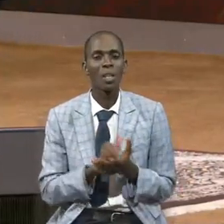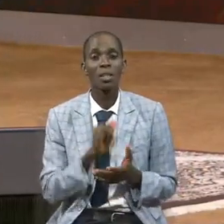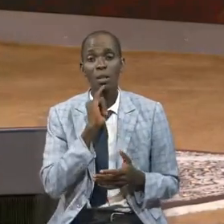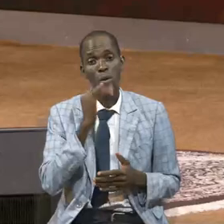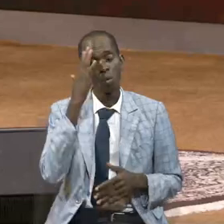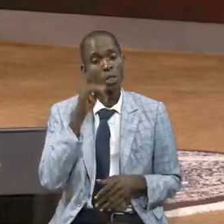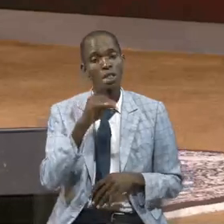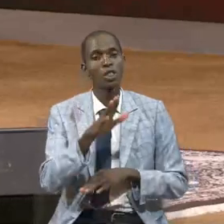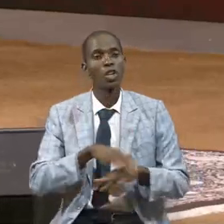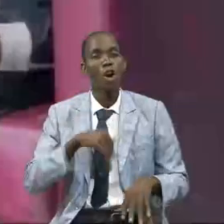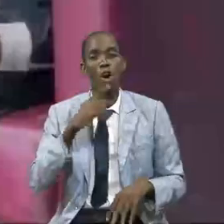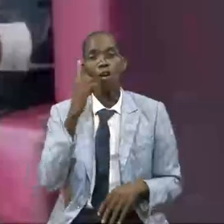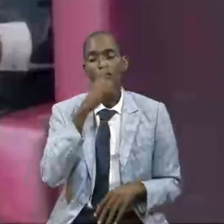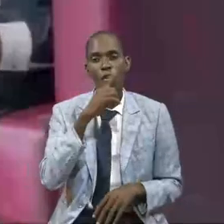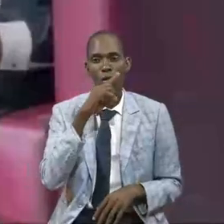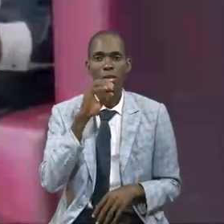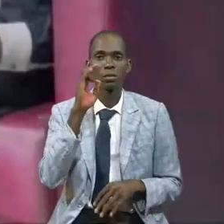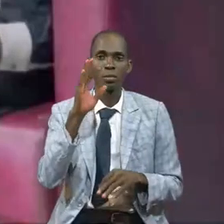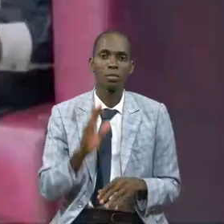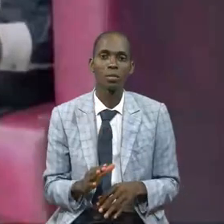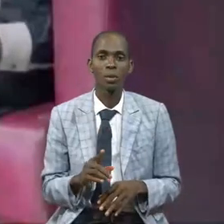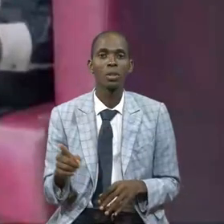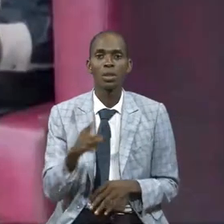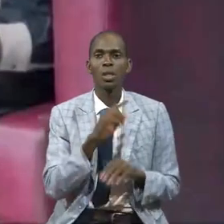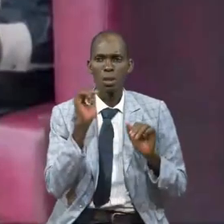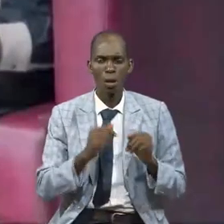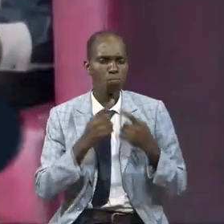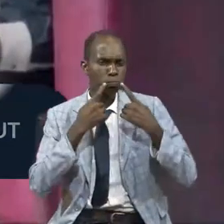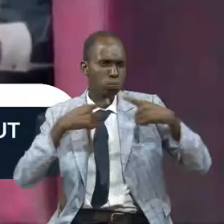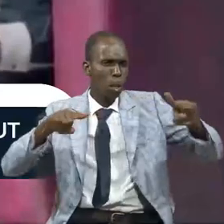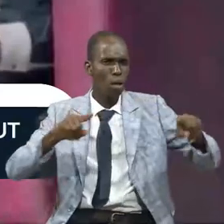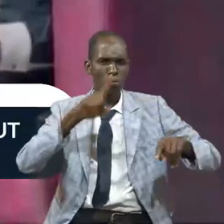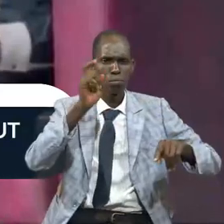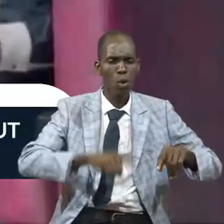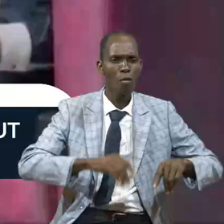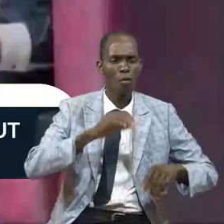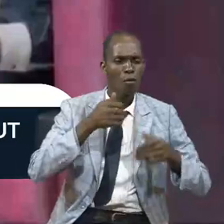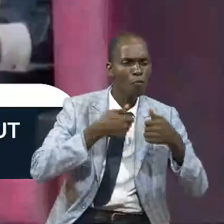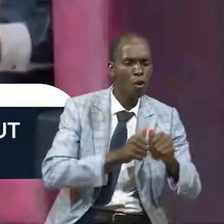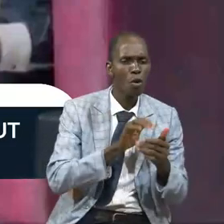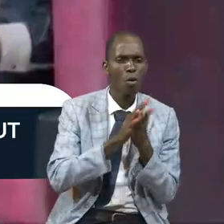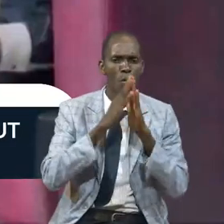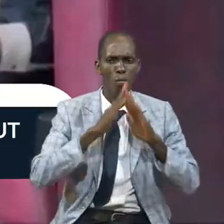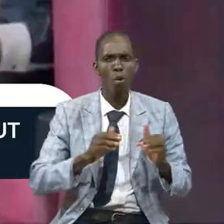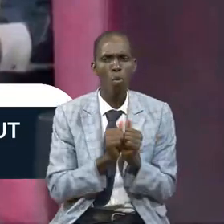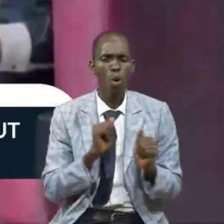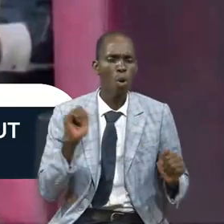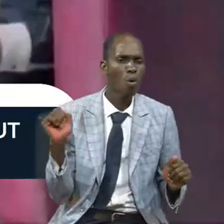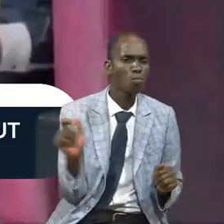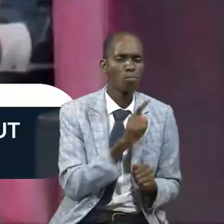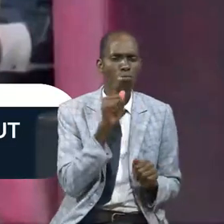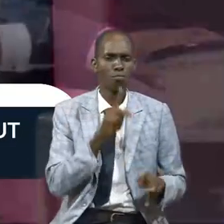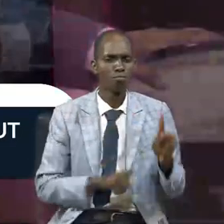C'est ainsi qu'on découvre le faux prophète. Il peut déclarer, rechercher la paix avec tous et la sanctification